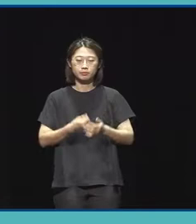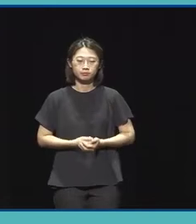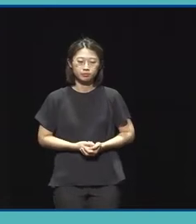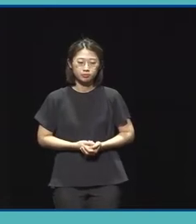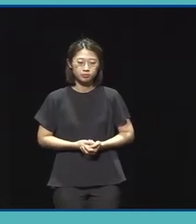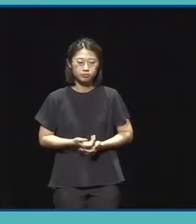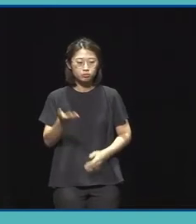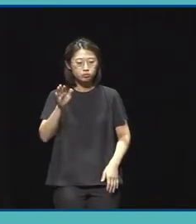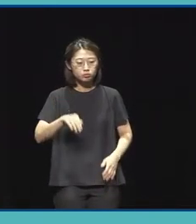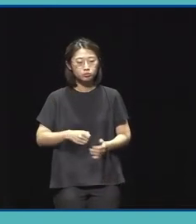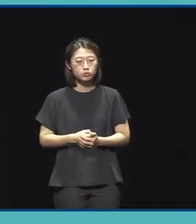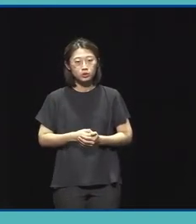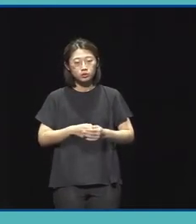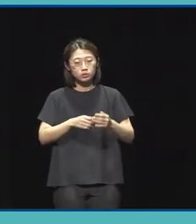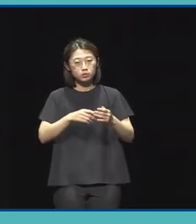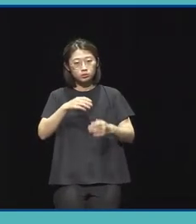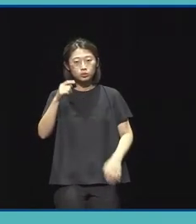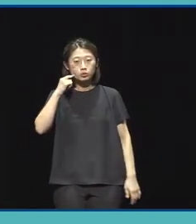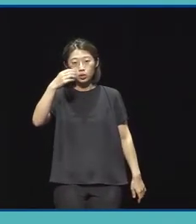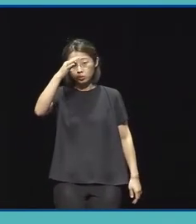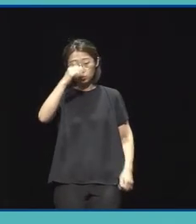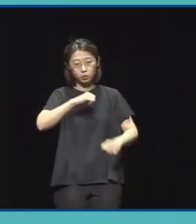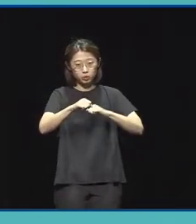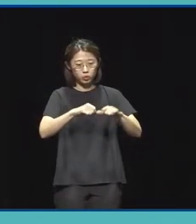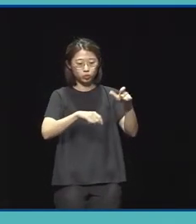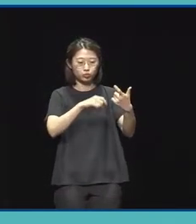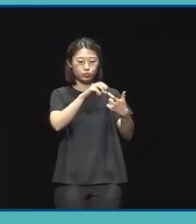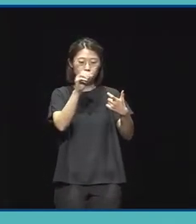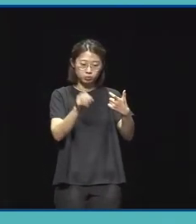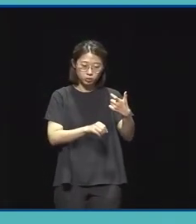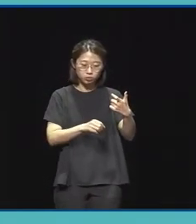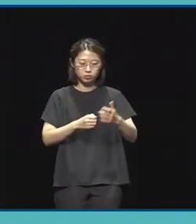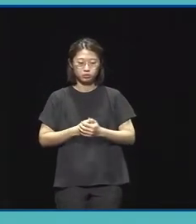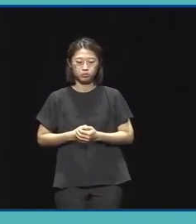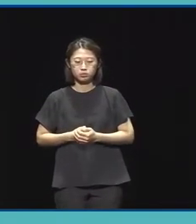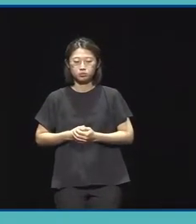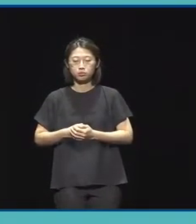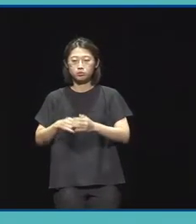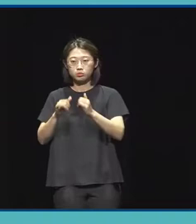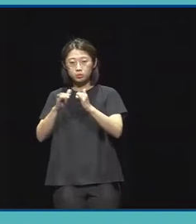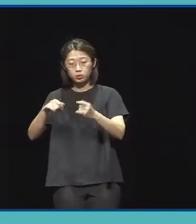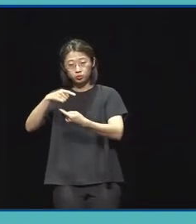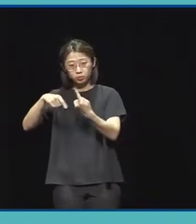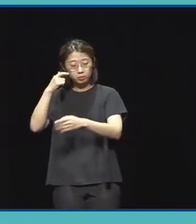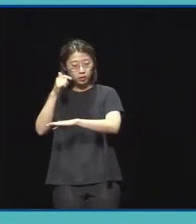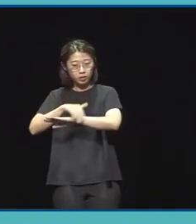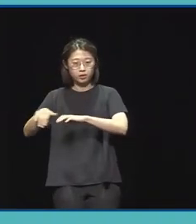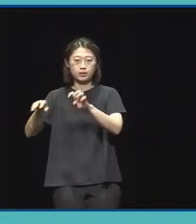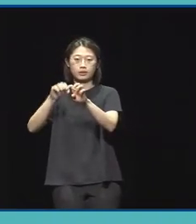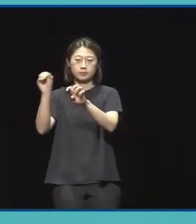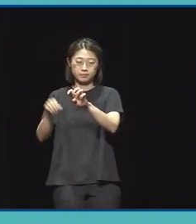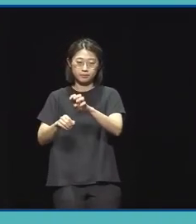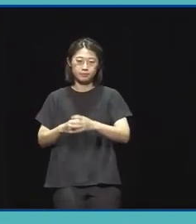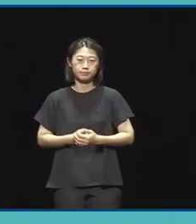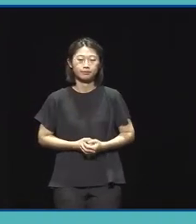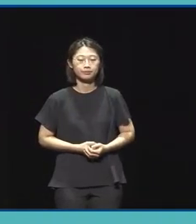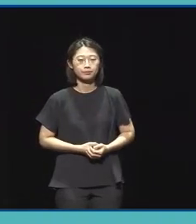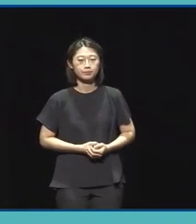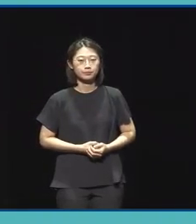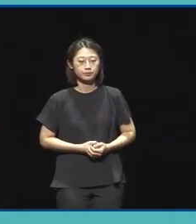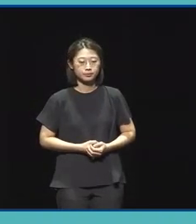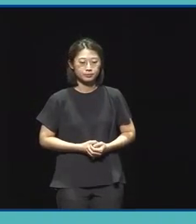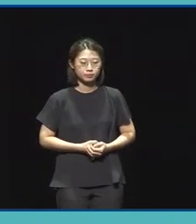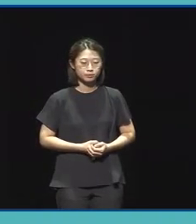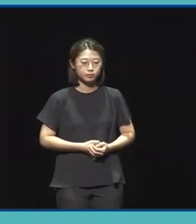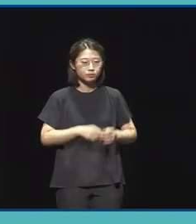심의 기준은 예술활동실적 60%, 연수단원 운영계획 40%이며 민간예술단체는 예술단체의